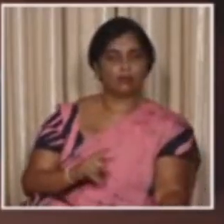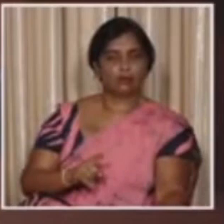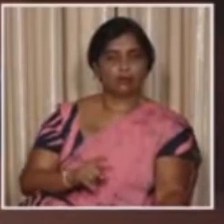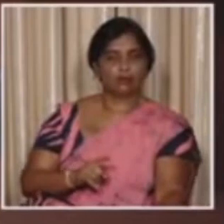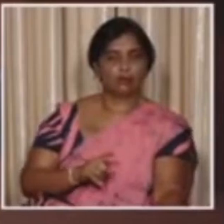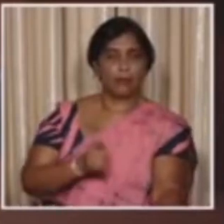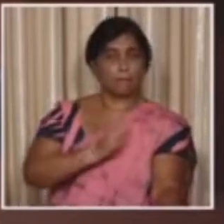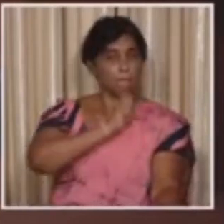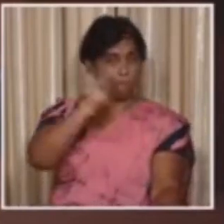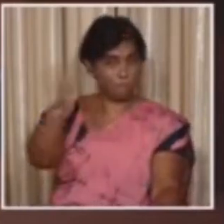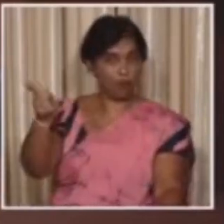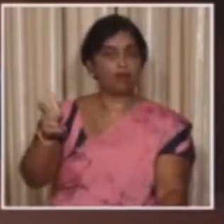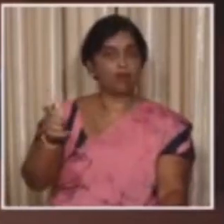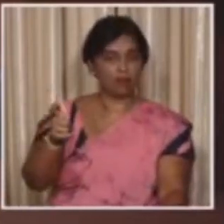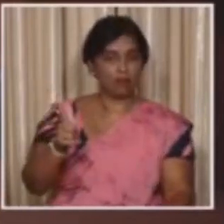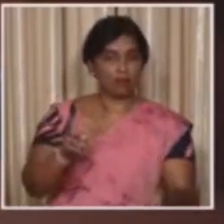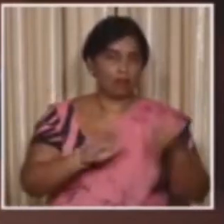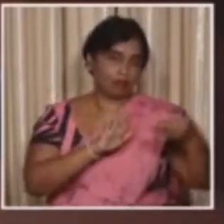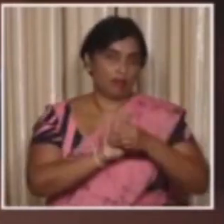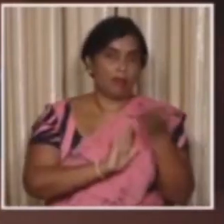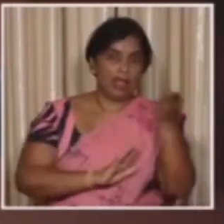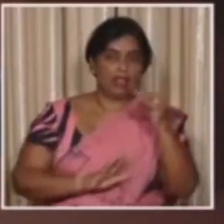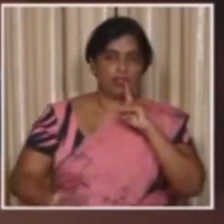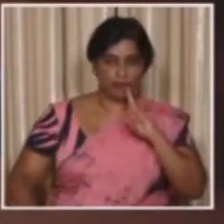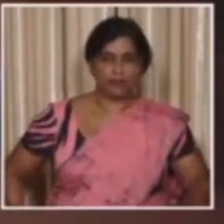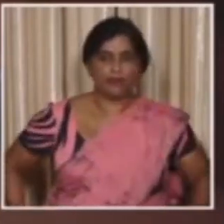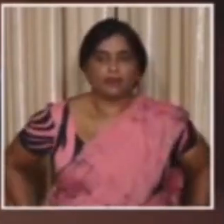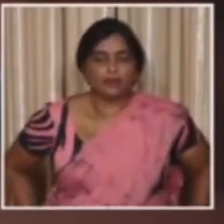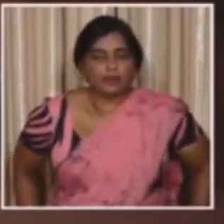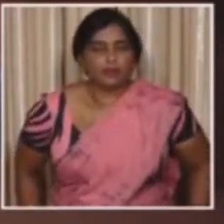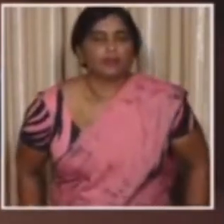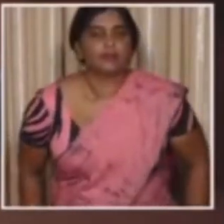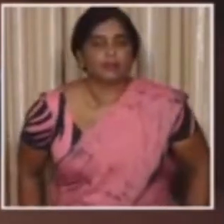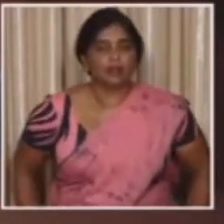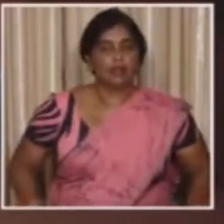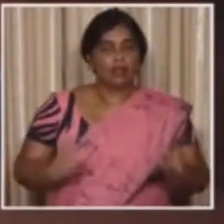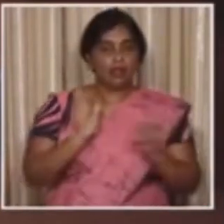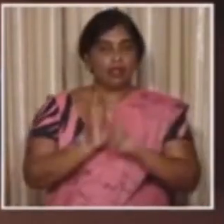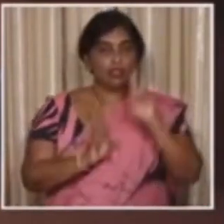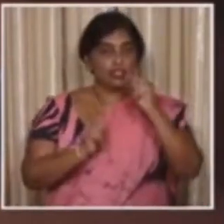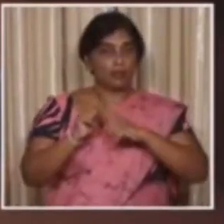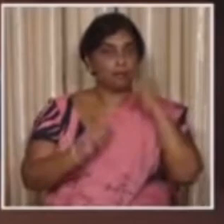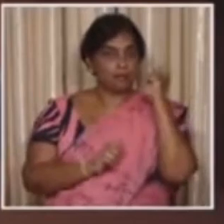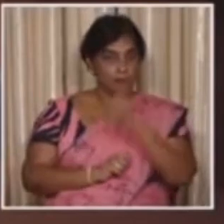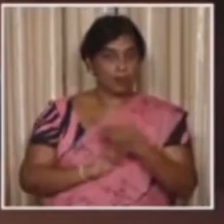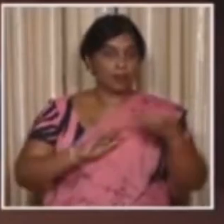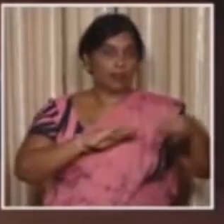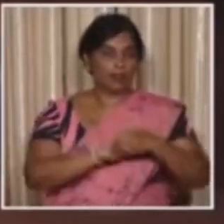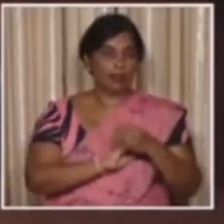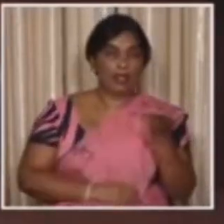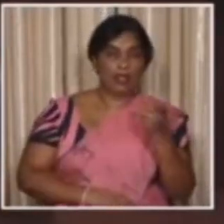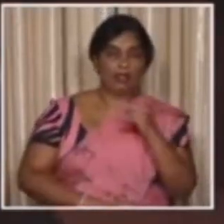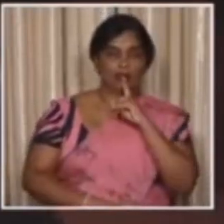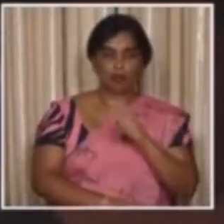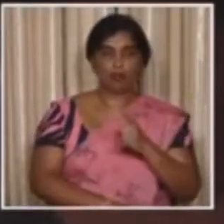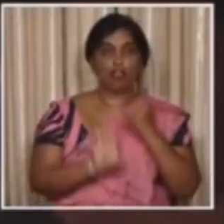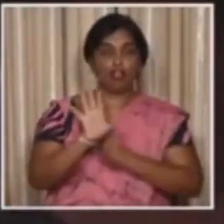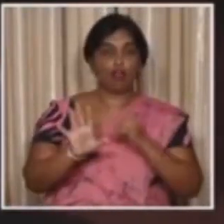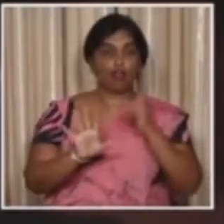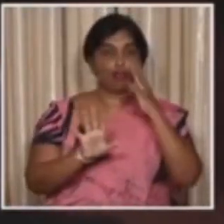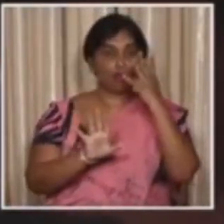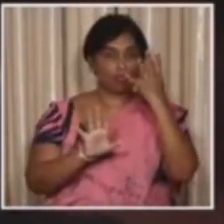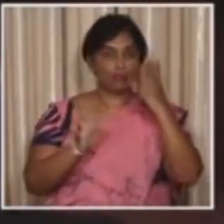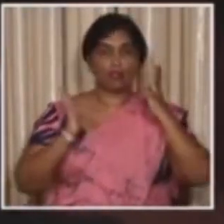දඩයක් නියම කරා කප්පම් මිල්ලීමේ වරදට ලක්ෂ 20ක වන්දියක් නියම කරා කප්පම් මිල්ලීමේ වරදට අවුරුදු 4කට